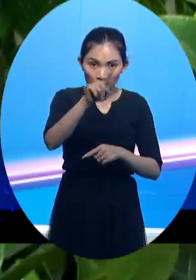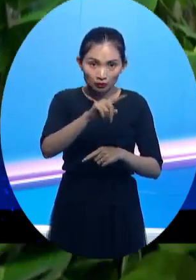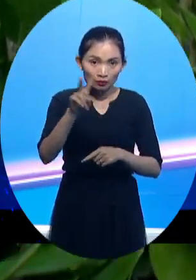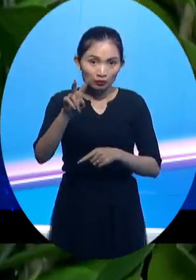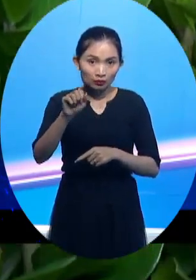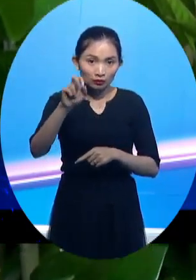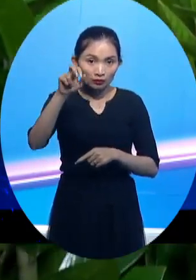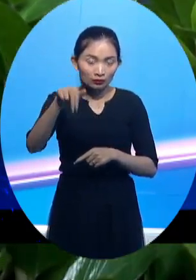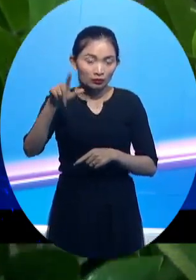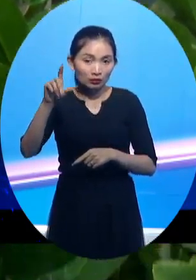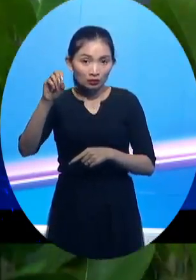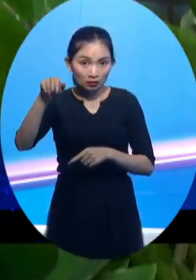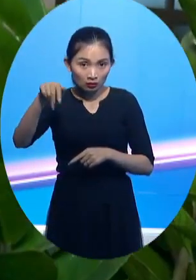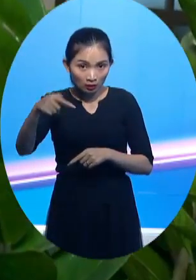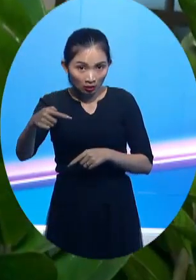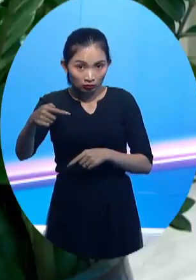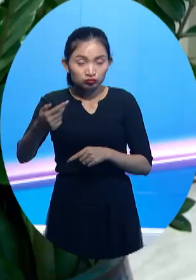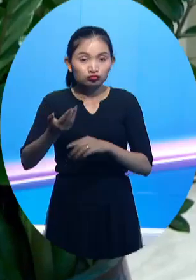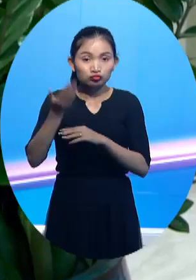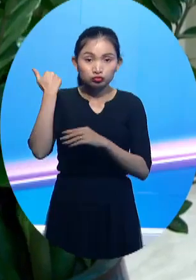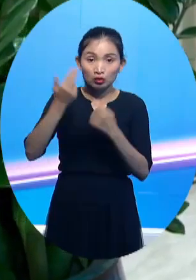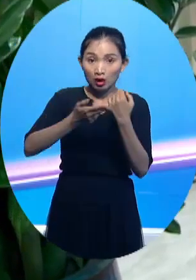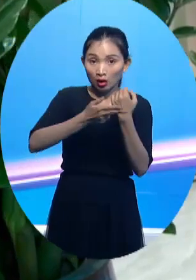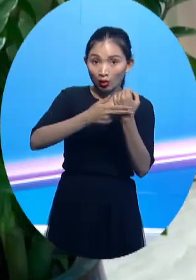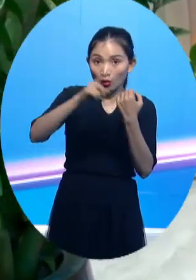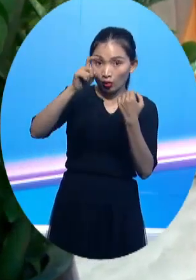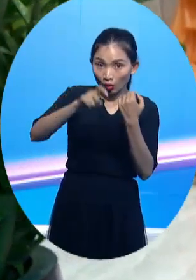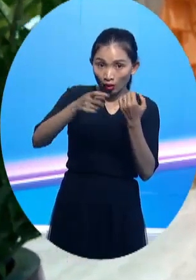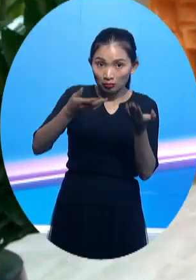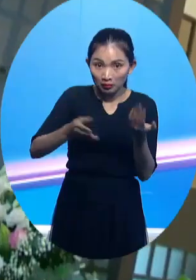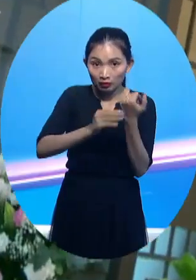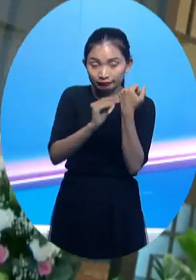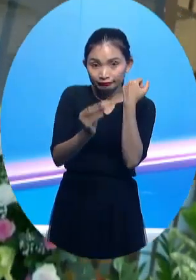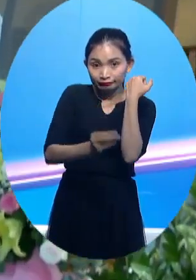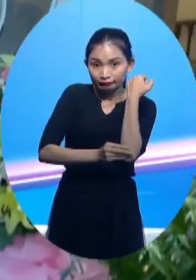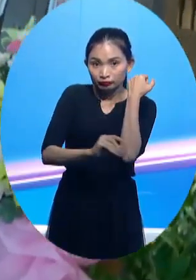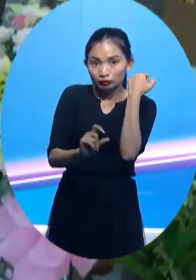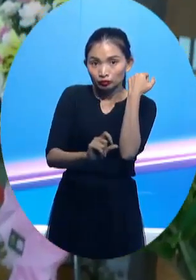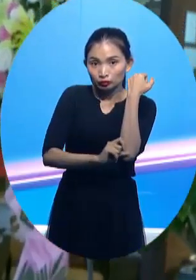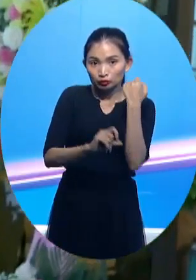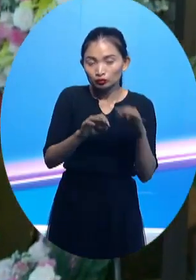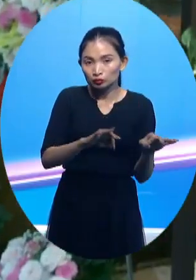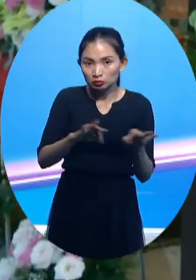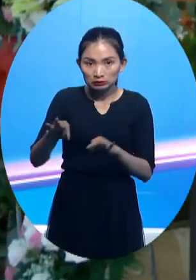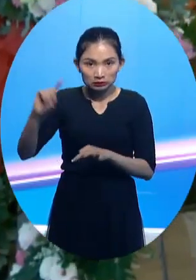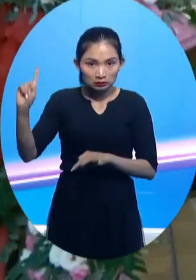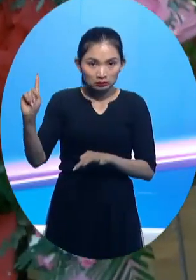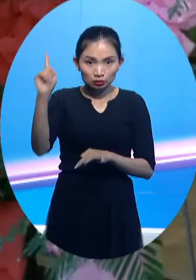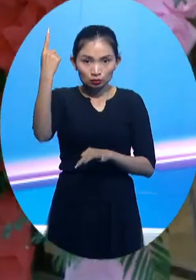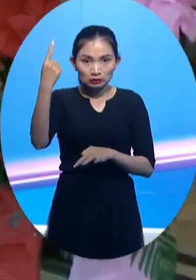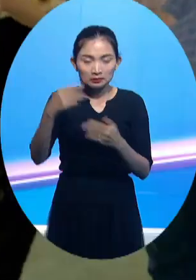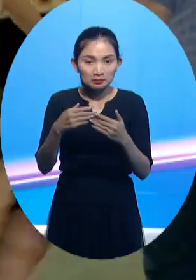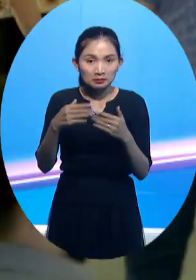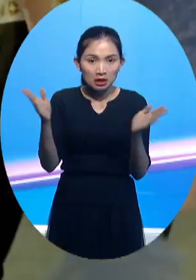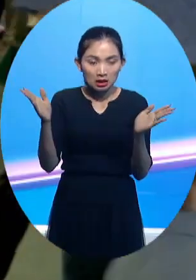Chí Minh với cơ sở đầu tiên tọa lạc tại Bitexco financial Tower thay đổi và nâng cấp hoàn toàn khi có mặt tại thành phố Hồ Chí Minh C Vân